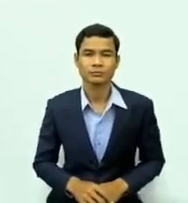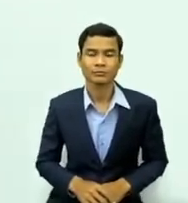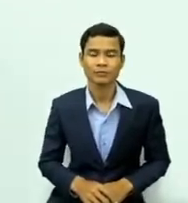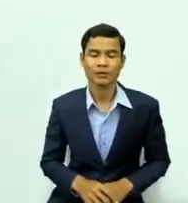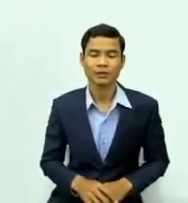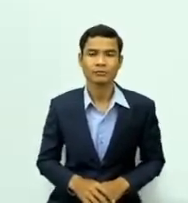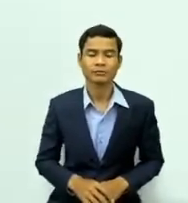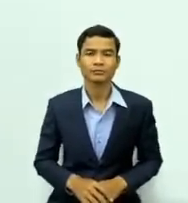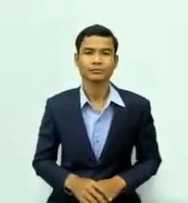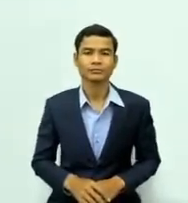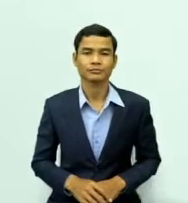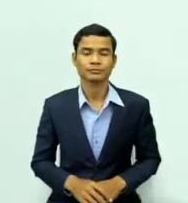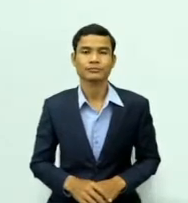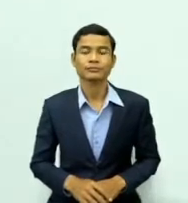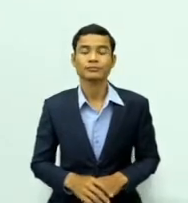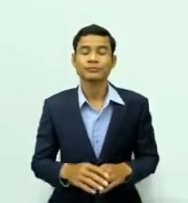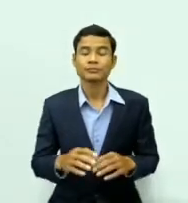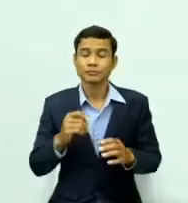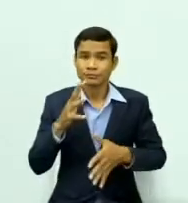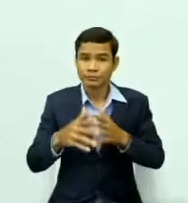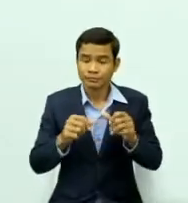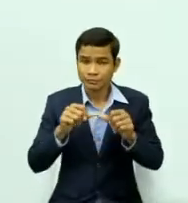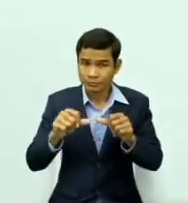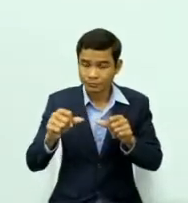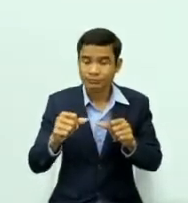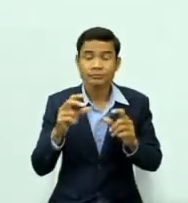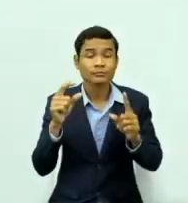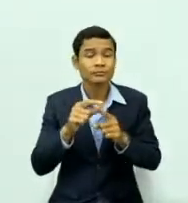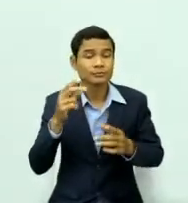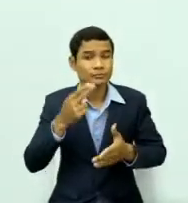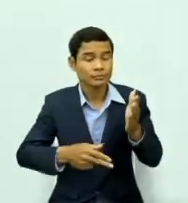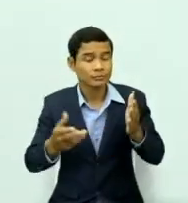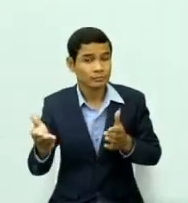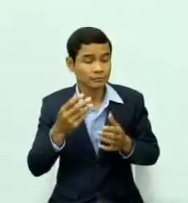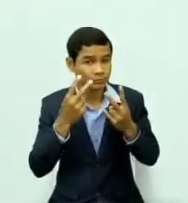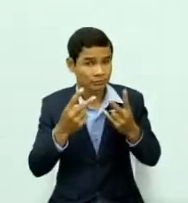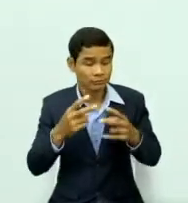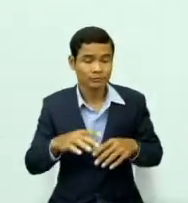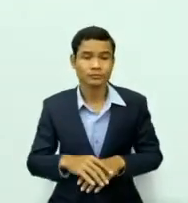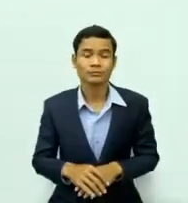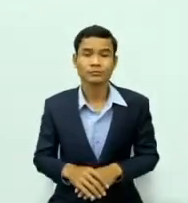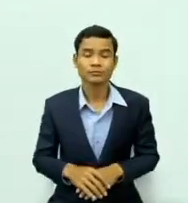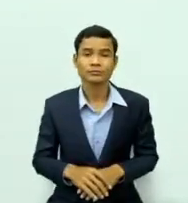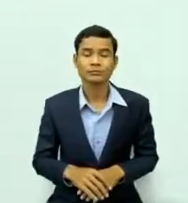Chà. Tiếp ăn bị bẩn tọp tiết chia bị ở vậy đấy con.